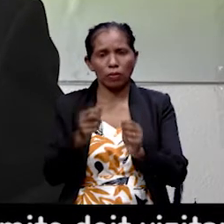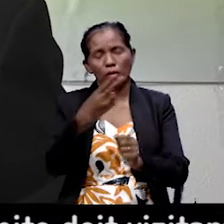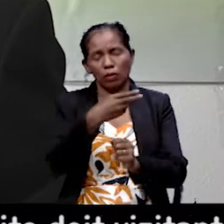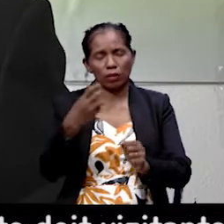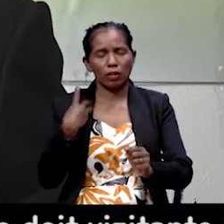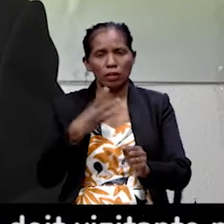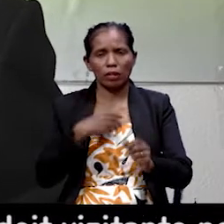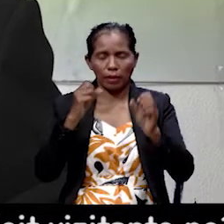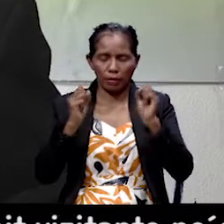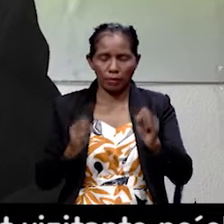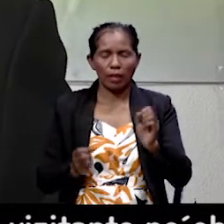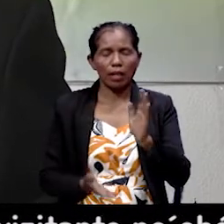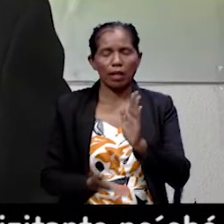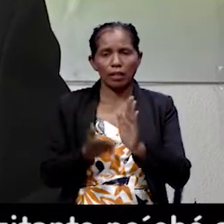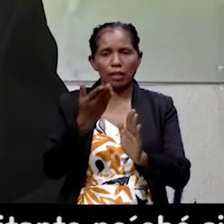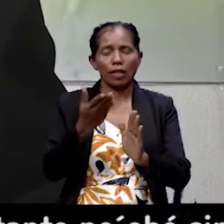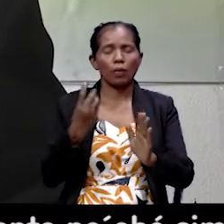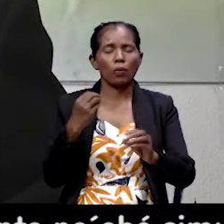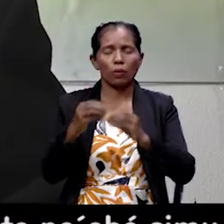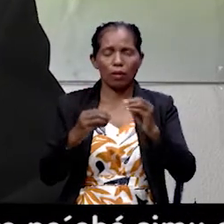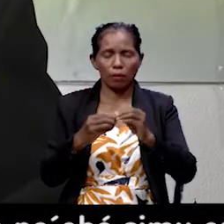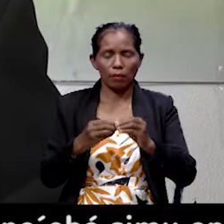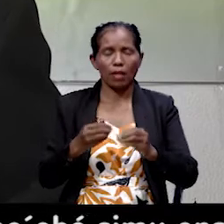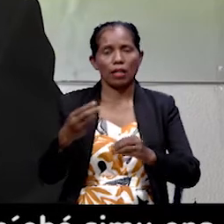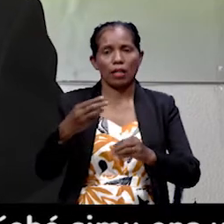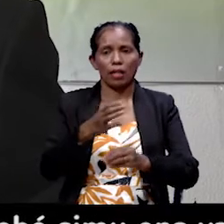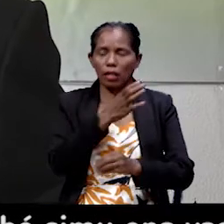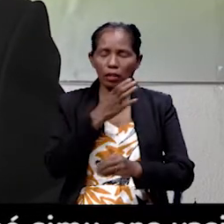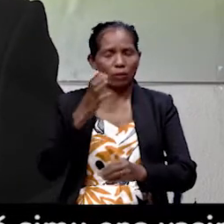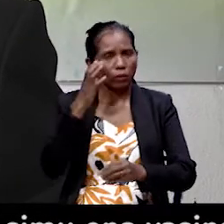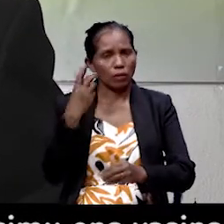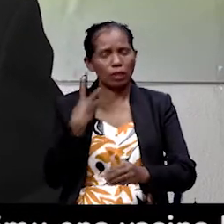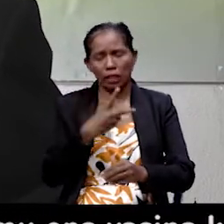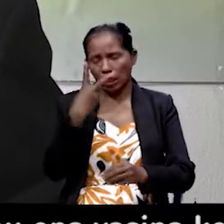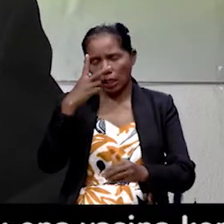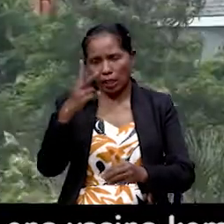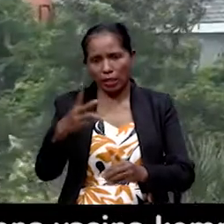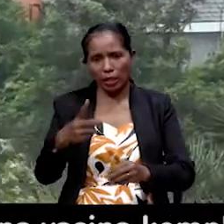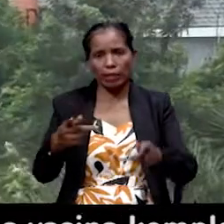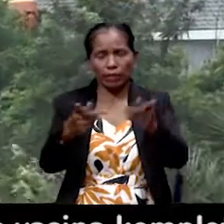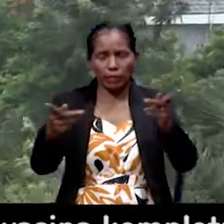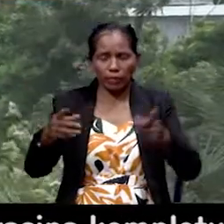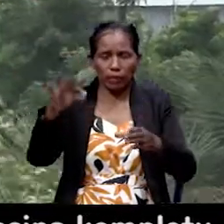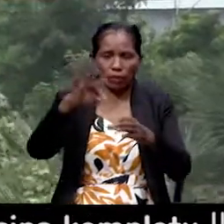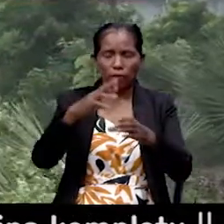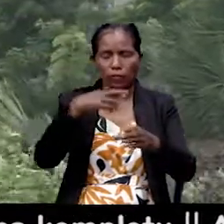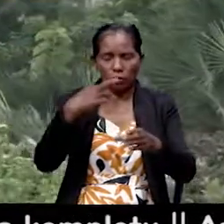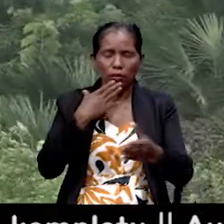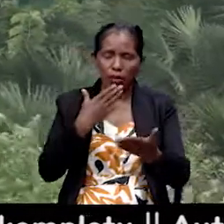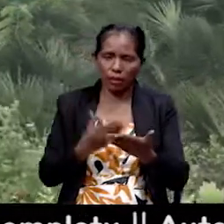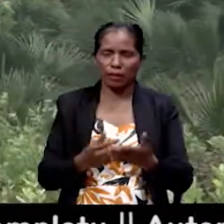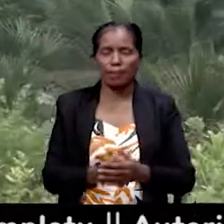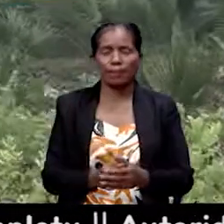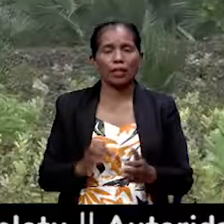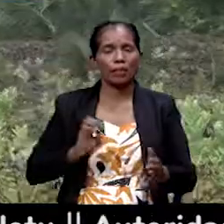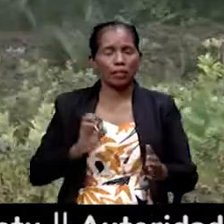dapat meningkatkan produk pertanian. Kita lihat sawah Timor Leste itu memang sangat produktif, ya. Embaixador Indonésia nos afirma,